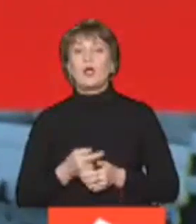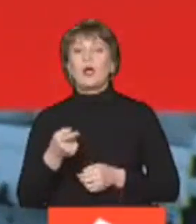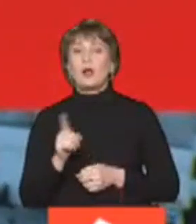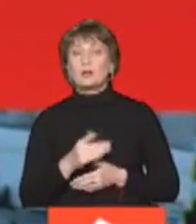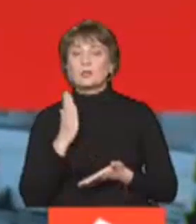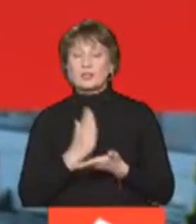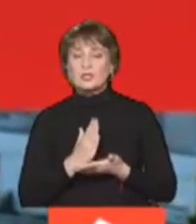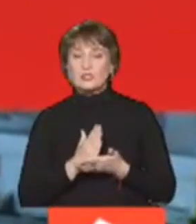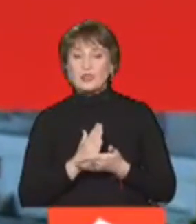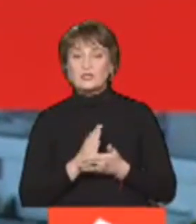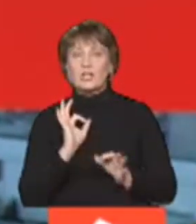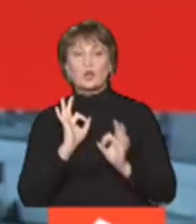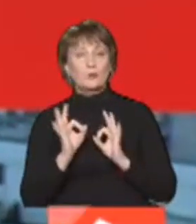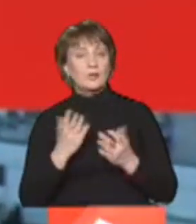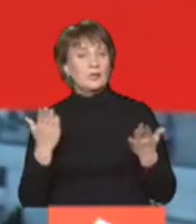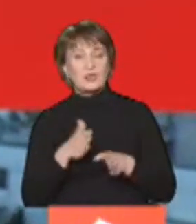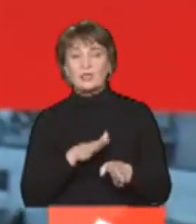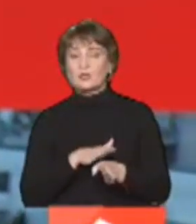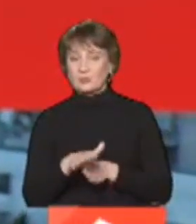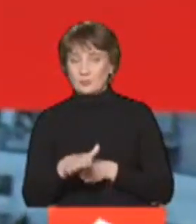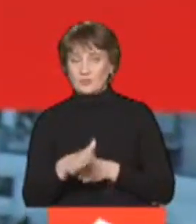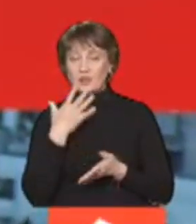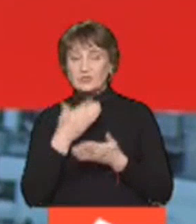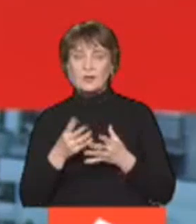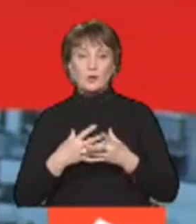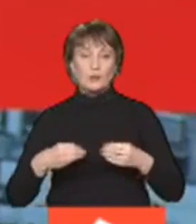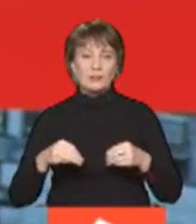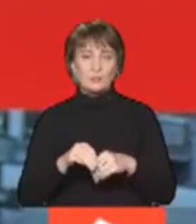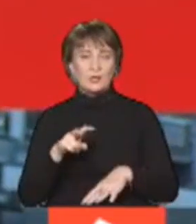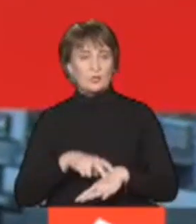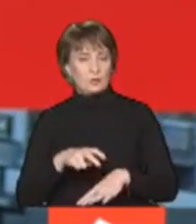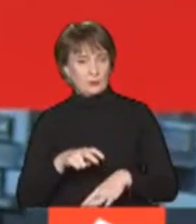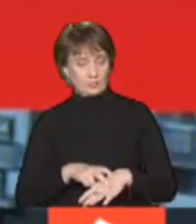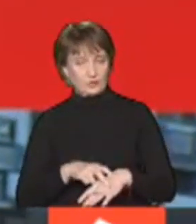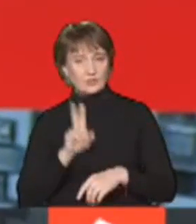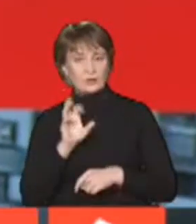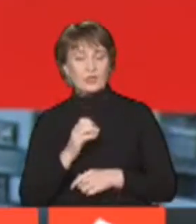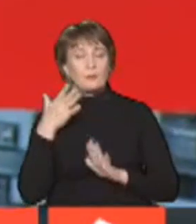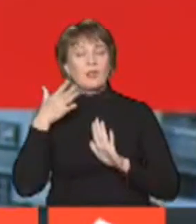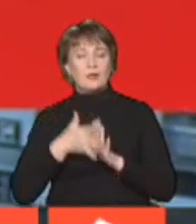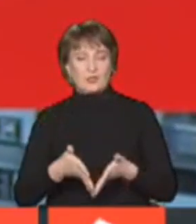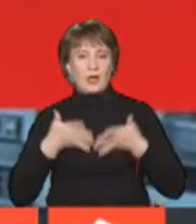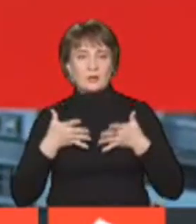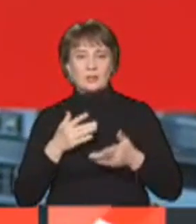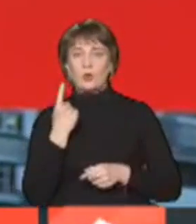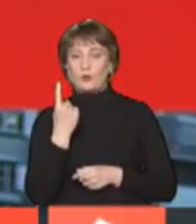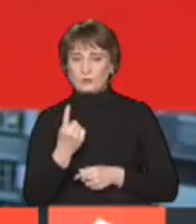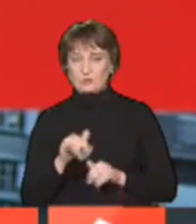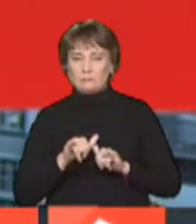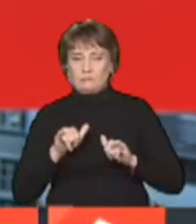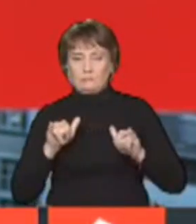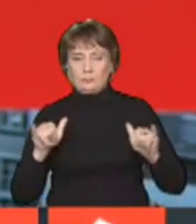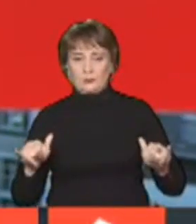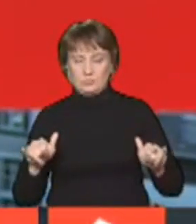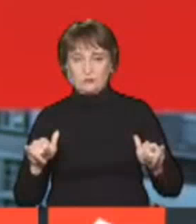їх рекомендації ви не дотримувалися б? Свого сімейного лікаря чи асоціації ясно одне. Усім доведеться ширше